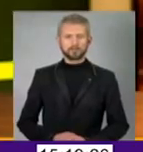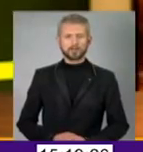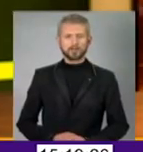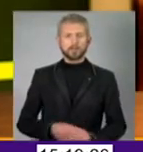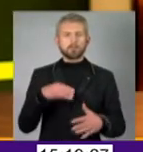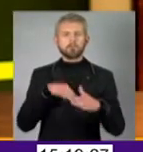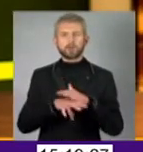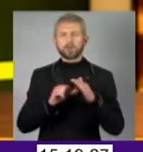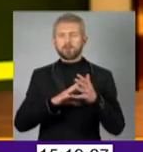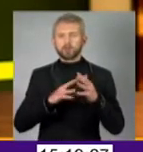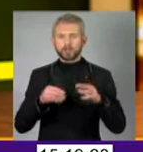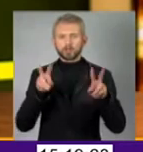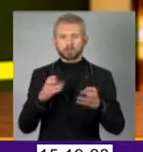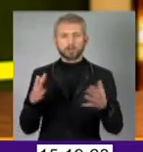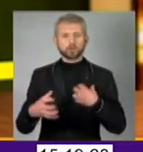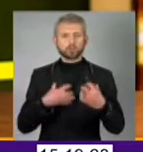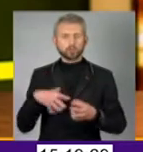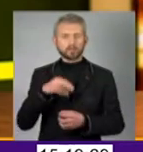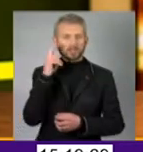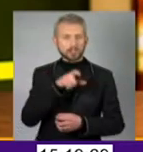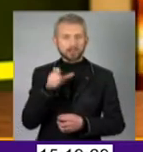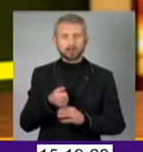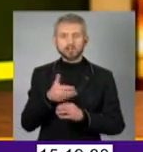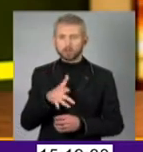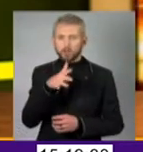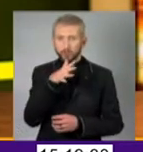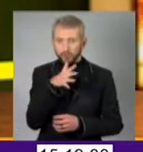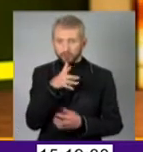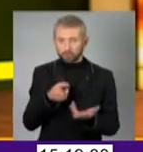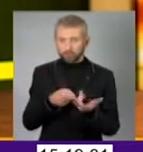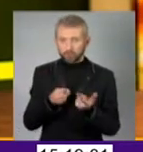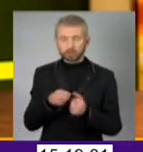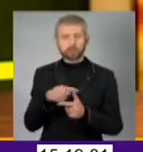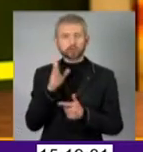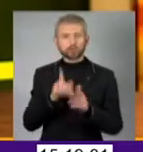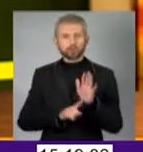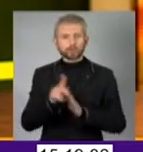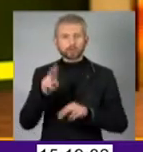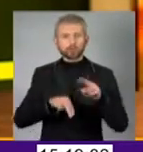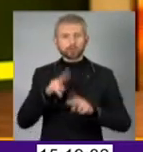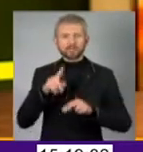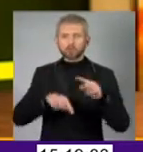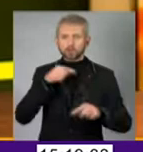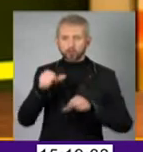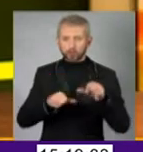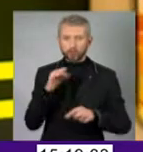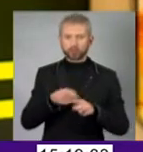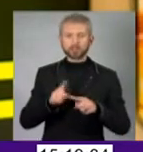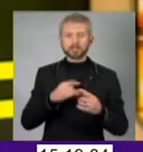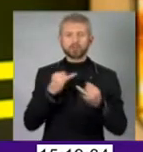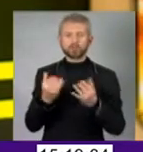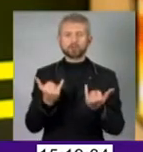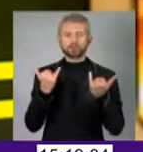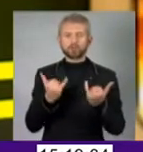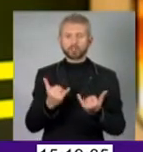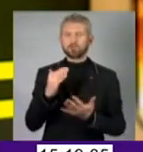Метро на Виноградар – тема, яка турбує всіх киян вже кілька років поспіль. Чи розпочнеться його будівництво наступного року? Про це говоримо сьогодні в